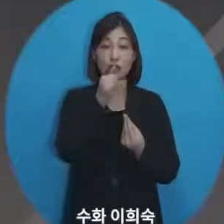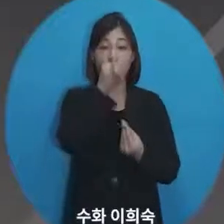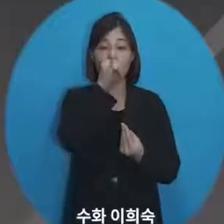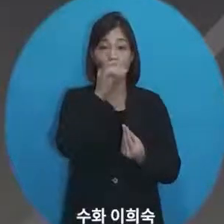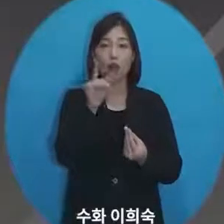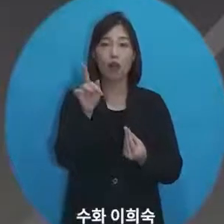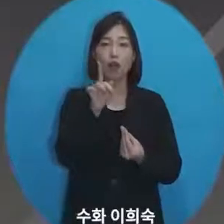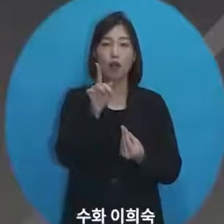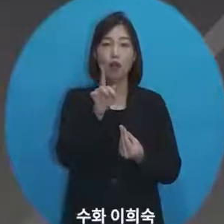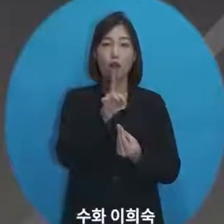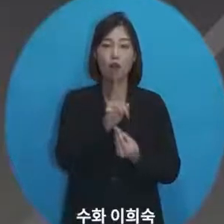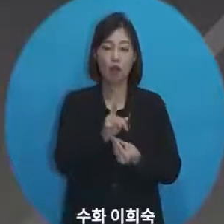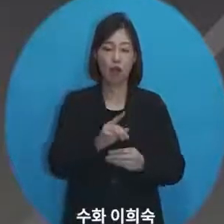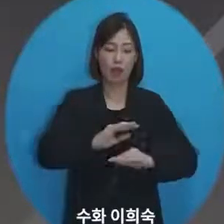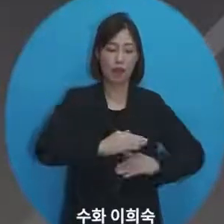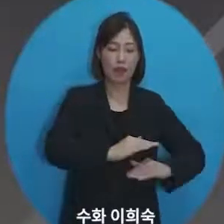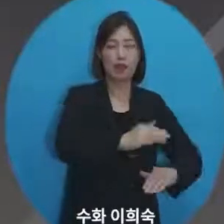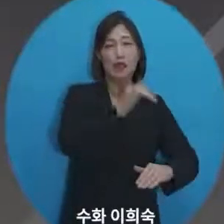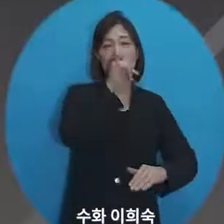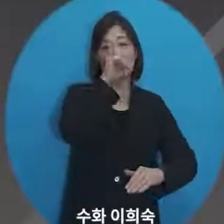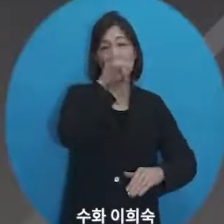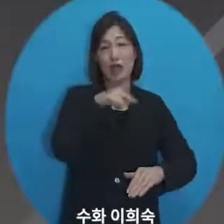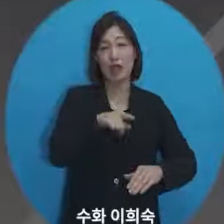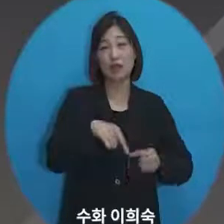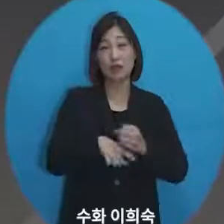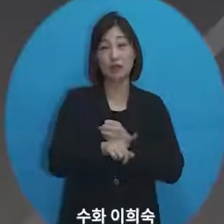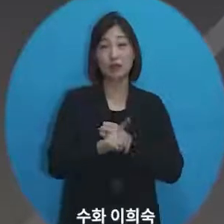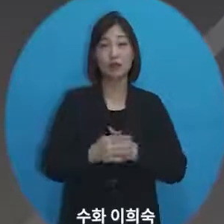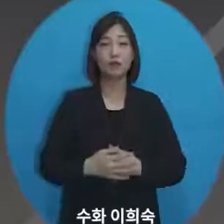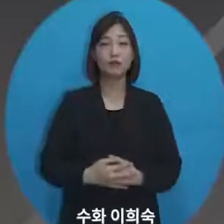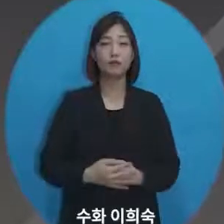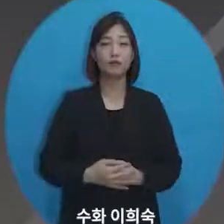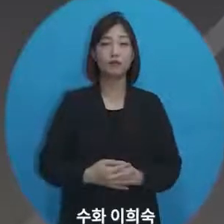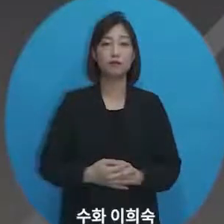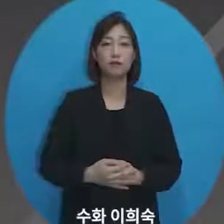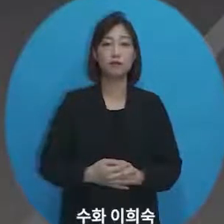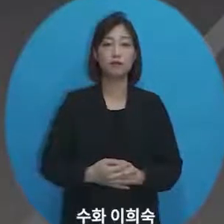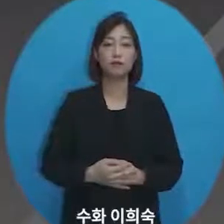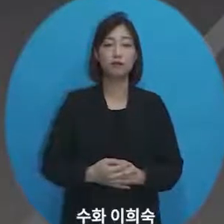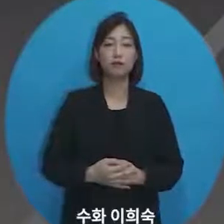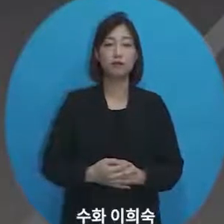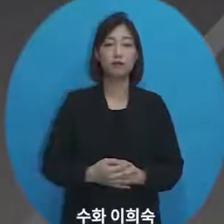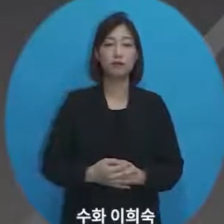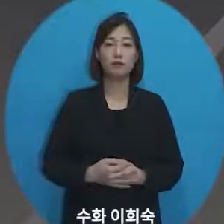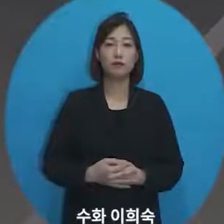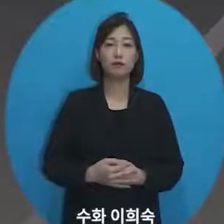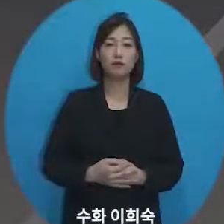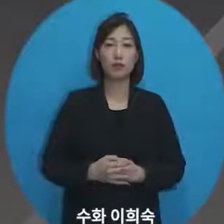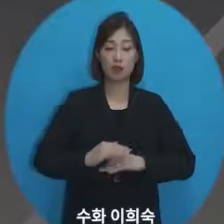오렌지색 타일로 경고를 하고 있는 부분을 동시에 확인하실 수가 있으십니다.